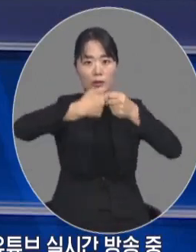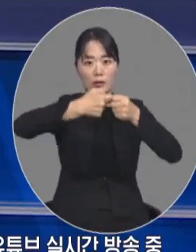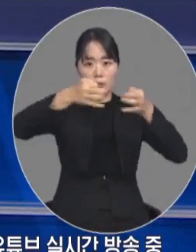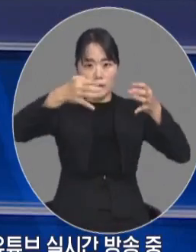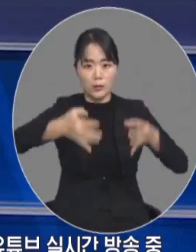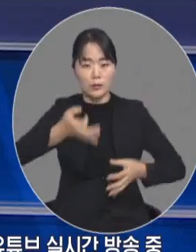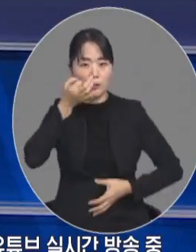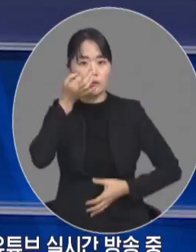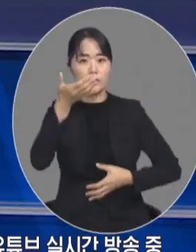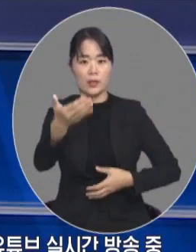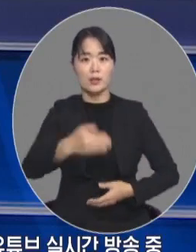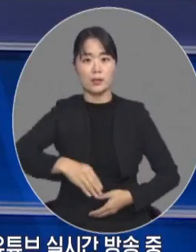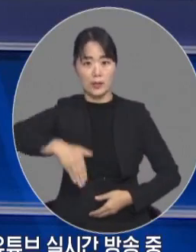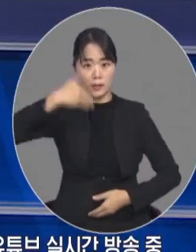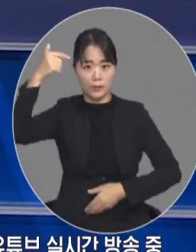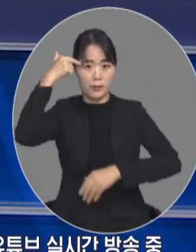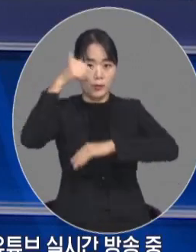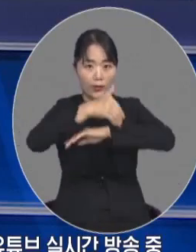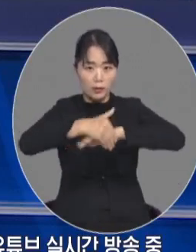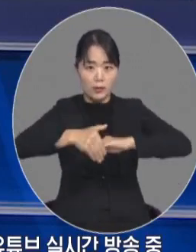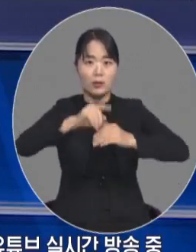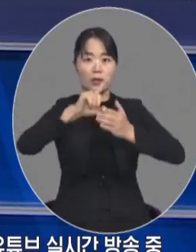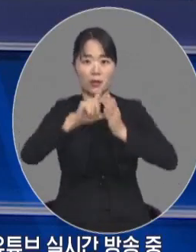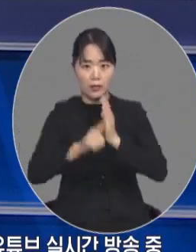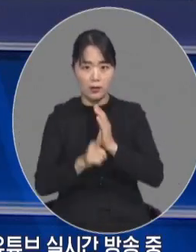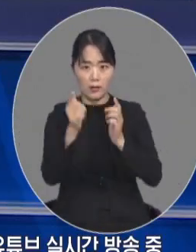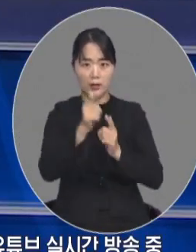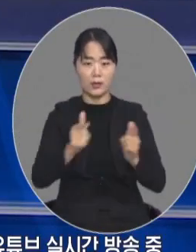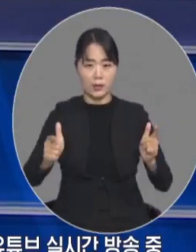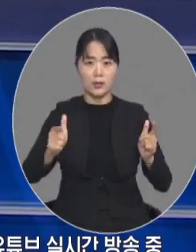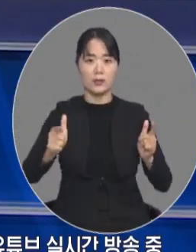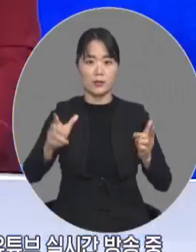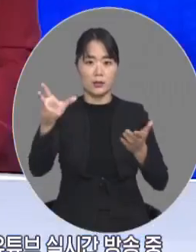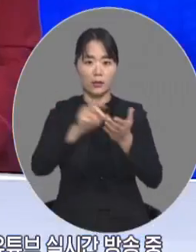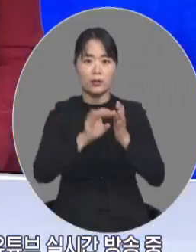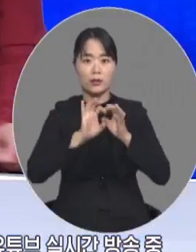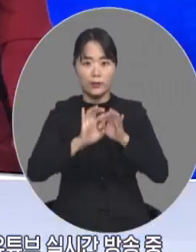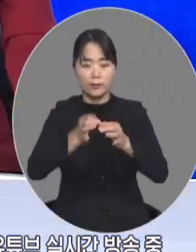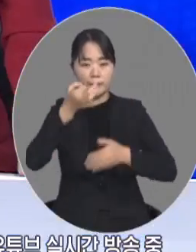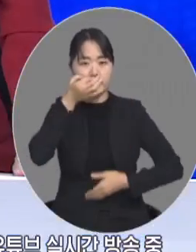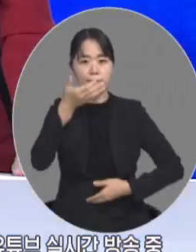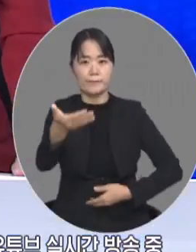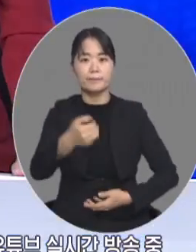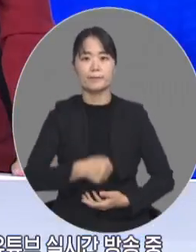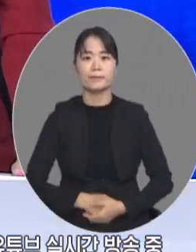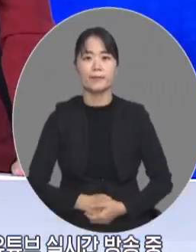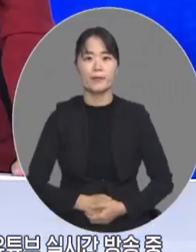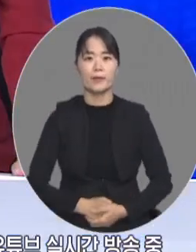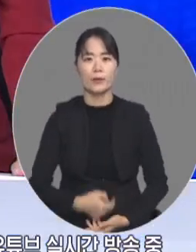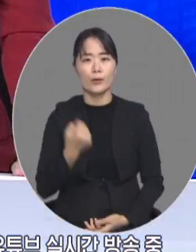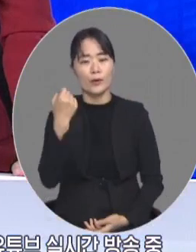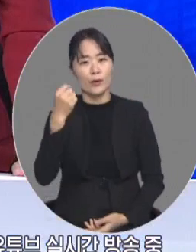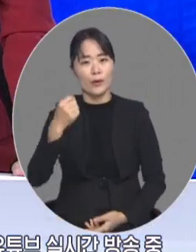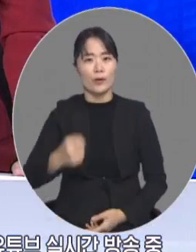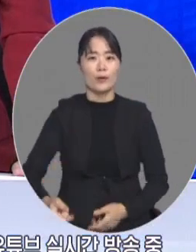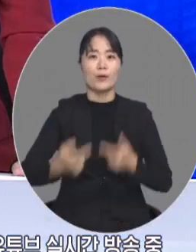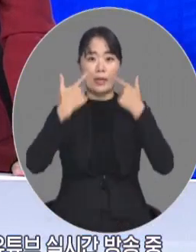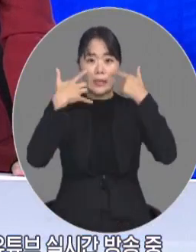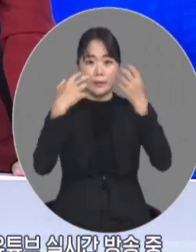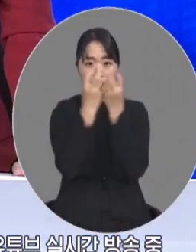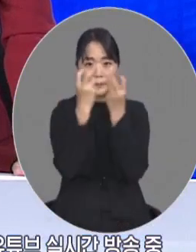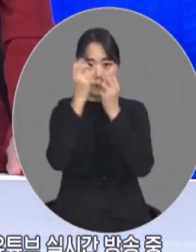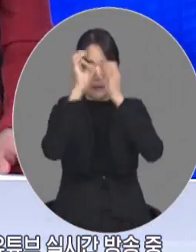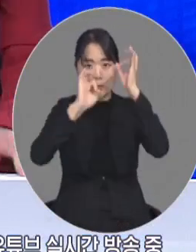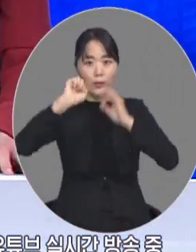다음 기획에서는 인구 감소를 해결할 방법들을 좀 더 짚어볼 예정입니다. 참 어려운 문제입니다. 뾰족한 해법 찾기도 어렵고요. 저희